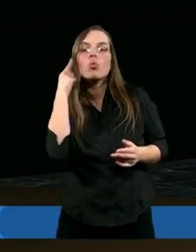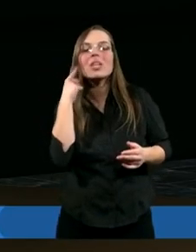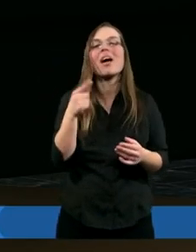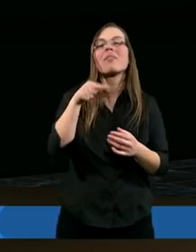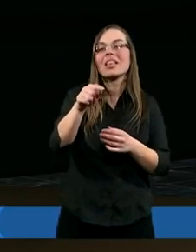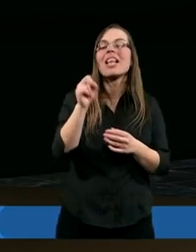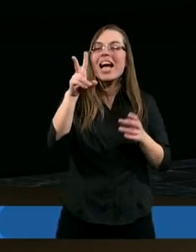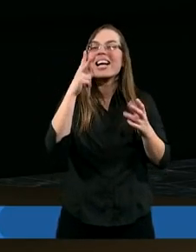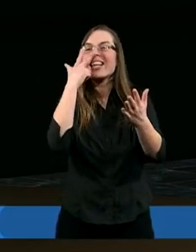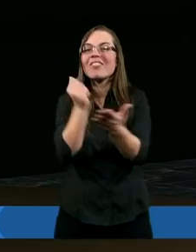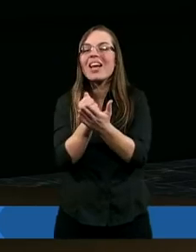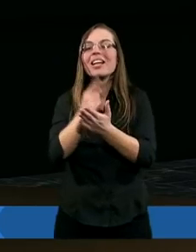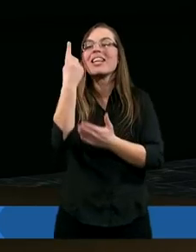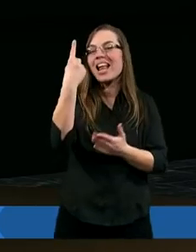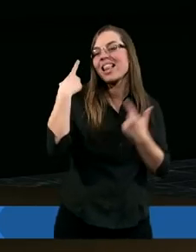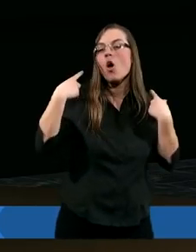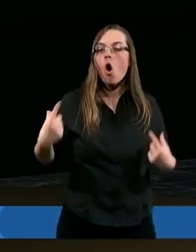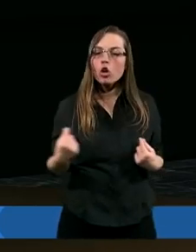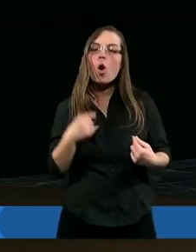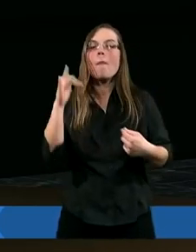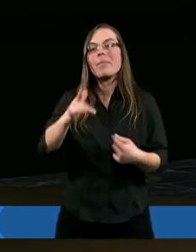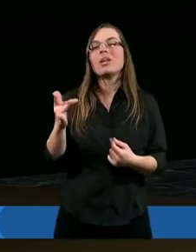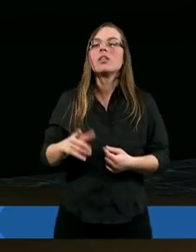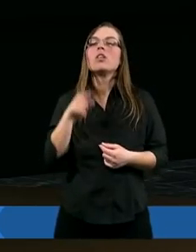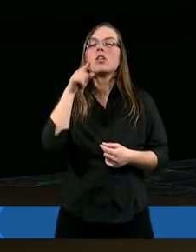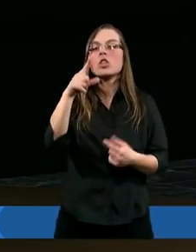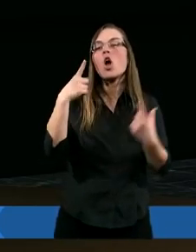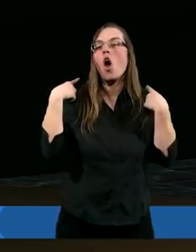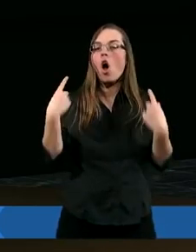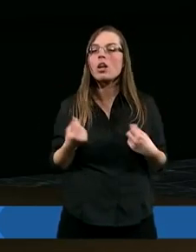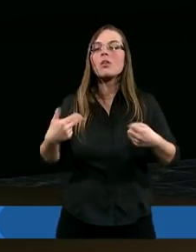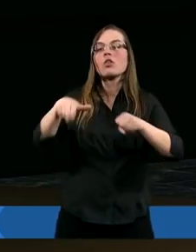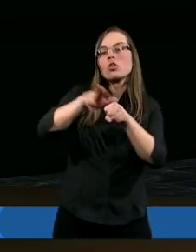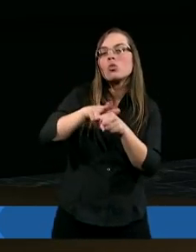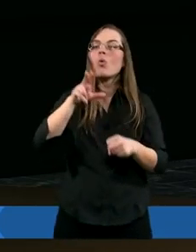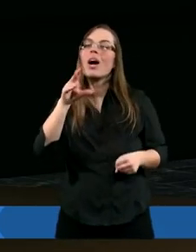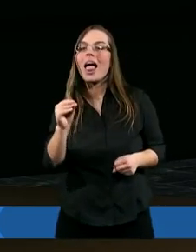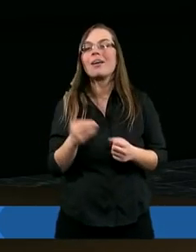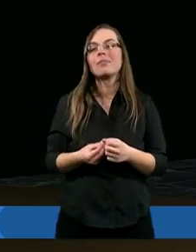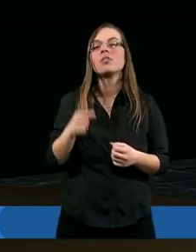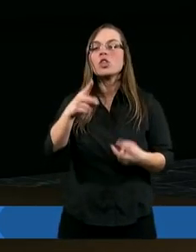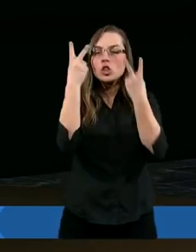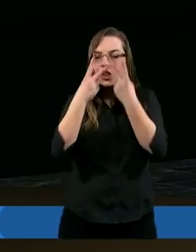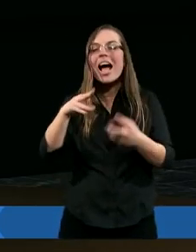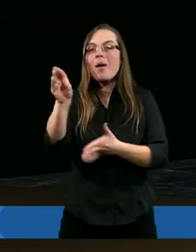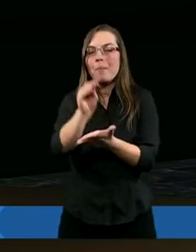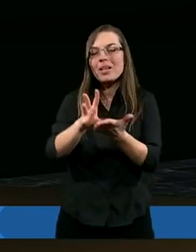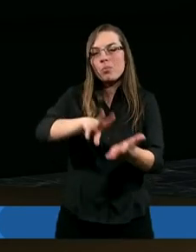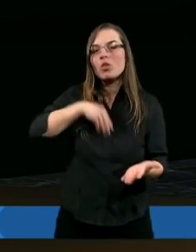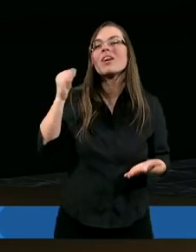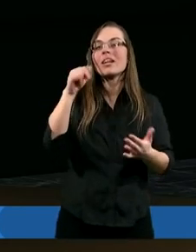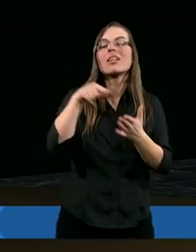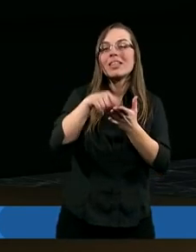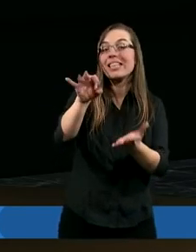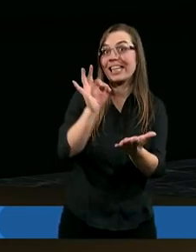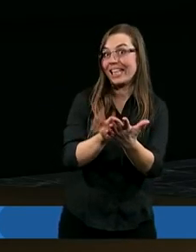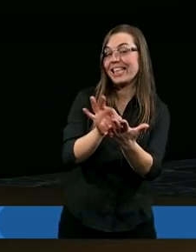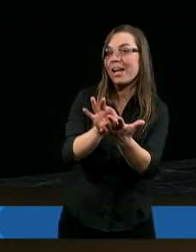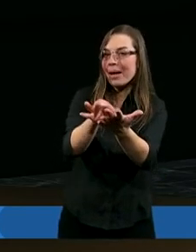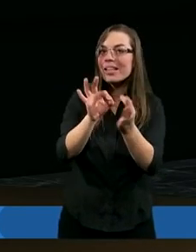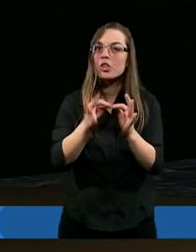usłyszałam takie stwierdzenie jednej osoby o osobach, które czytają Pismo Święte i to